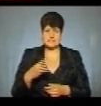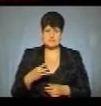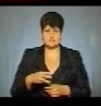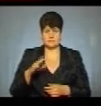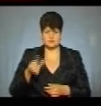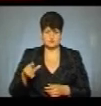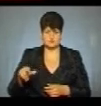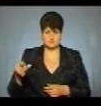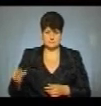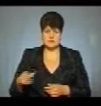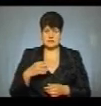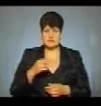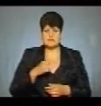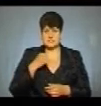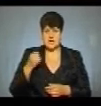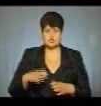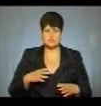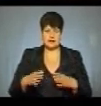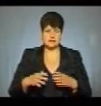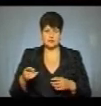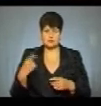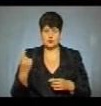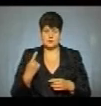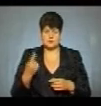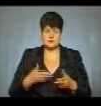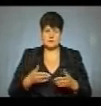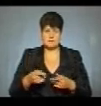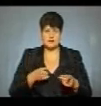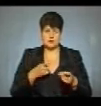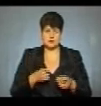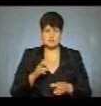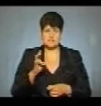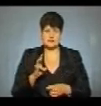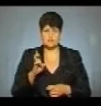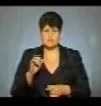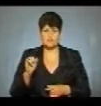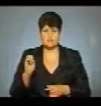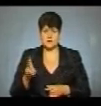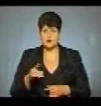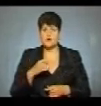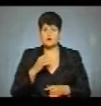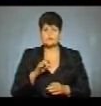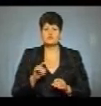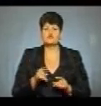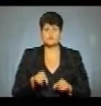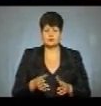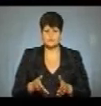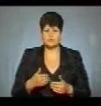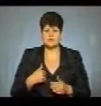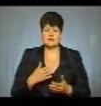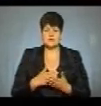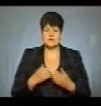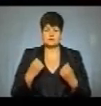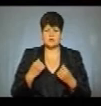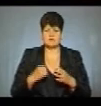біатлоністів. Повідомив старший тренер Тернопільської області з біатлону Назар Бурик. Розповів, чому вони тут. У нас є спортивна